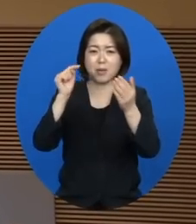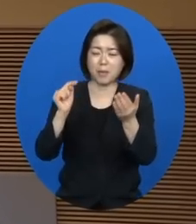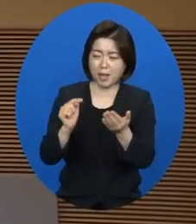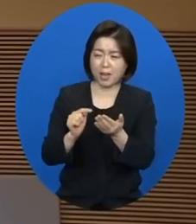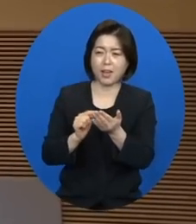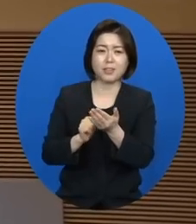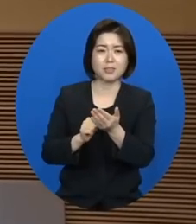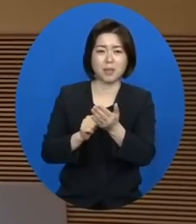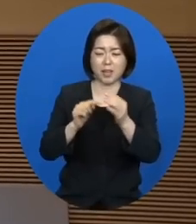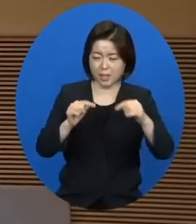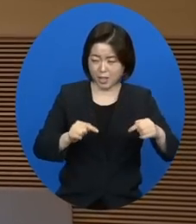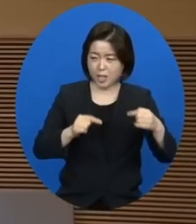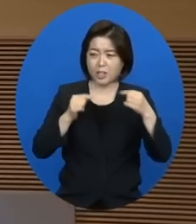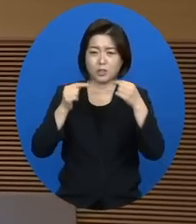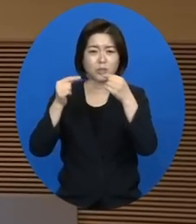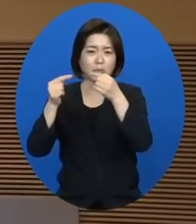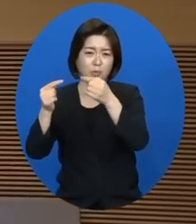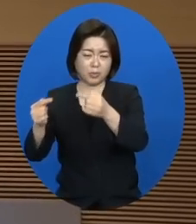주님의 마음에